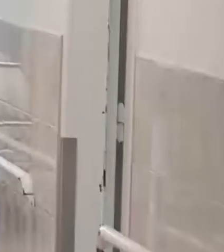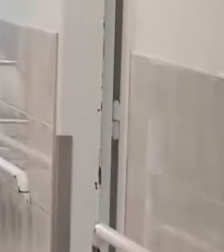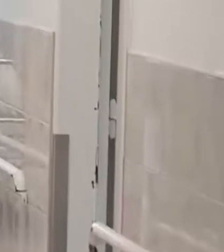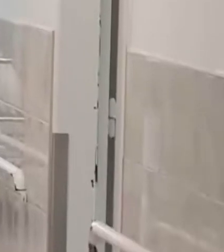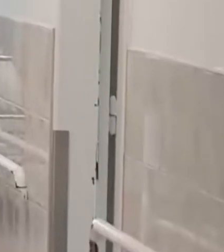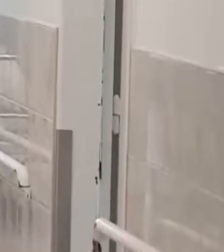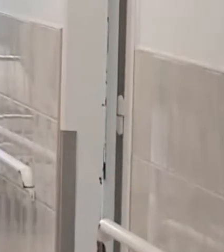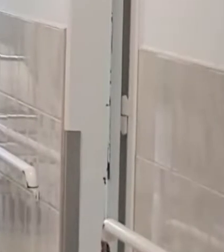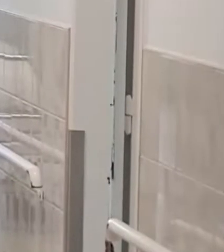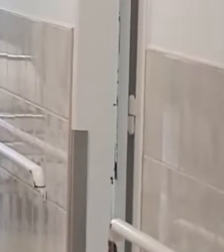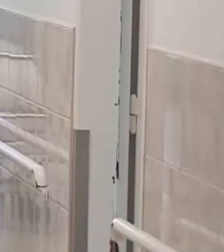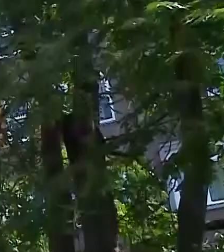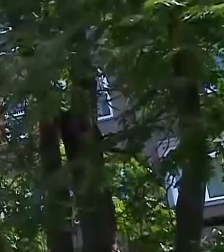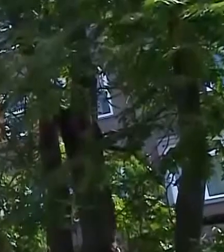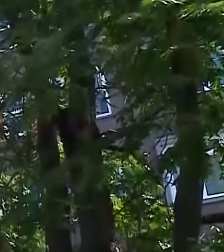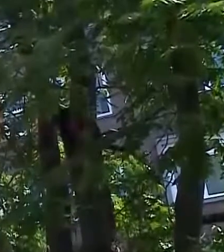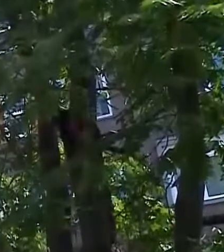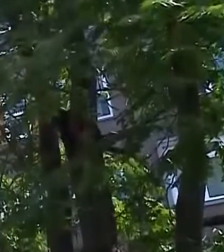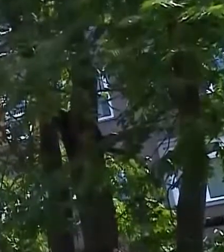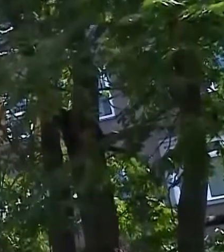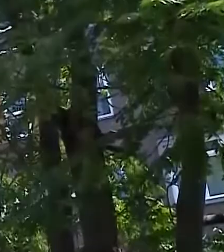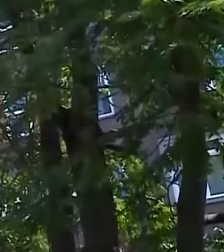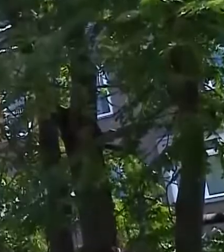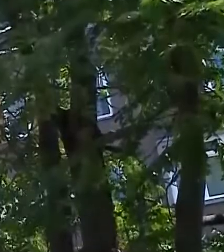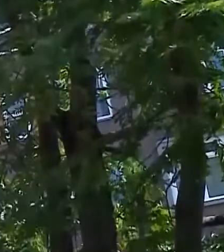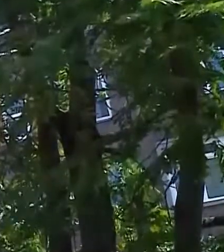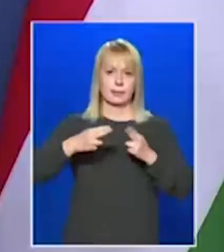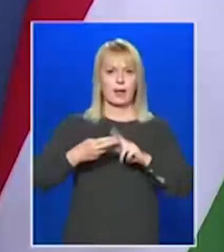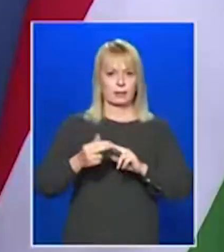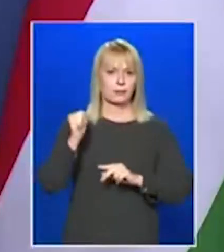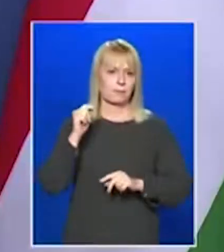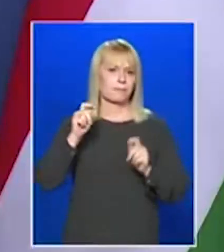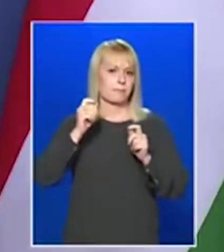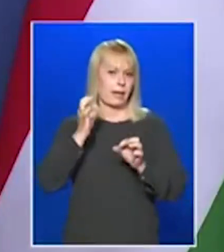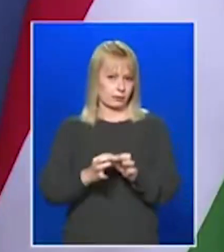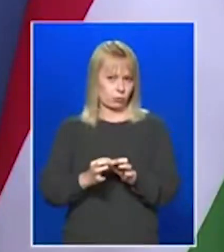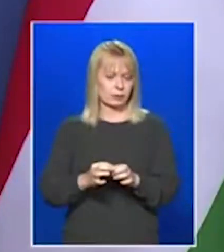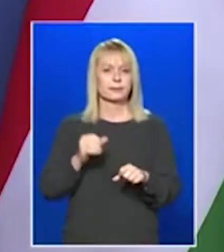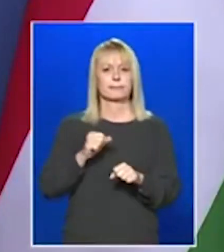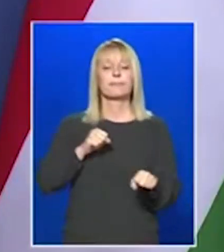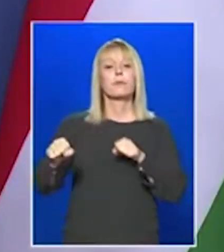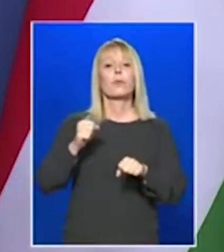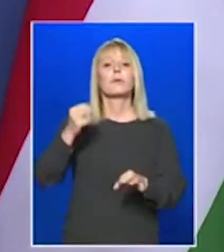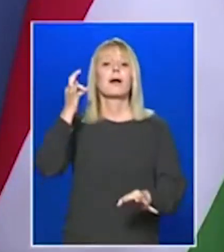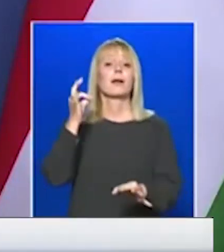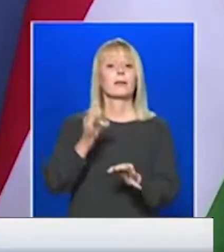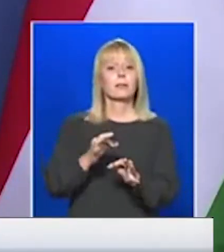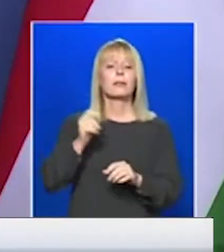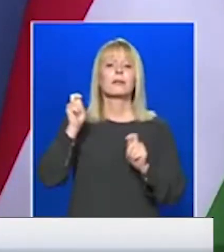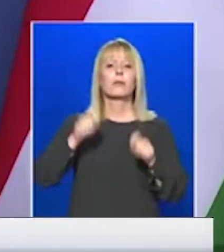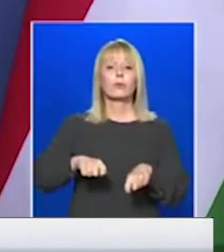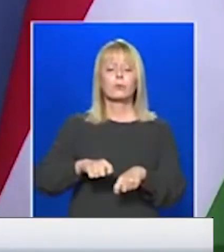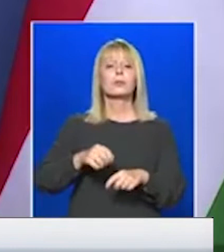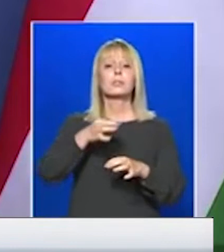növelik ágykapacitásaikat, készülve a tömeges megbetegedések fázisára. A kormány úgy döntött, hogy szombattól újabb